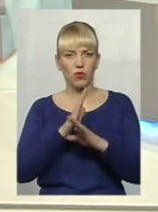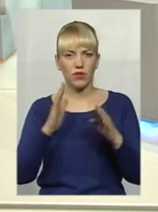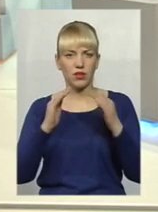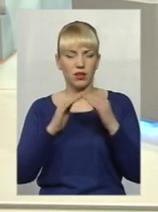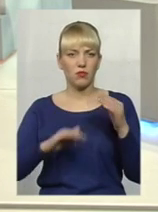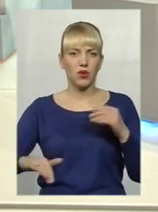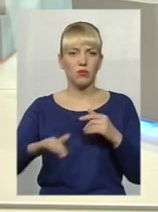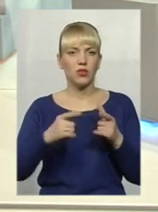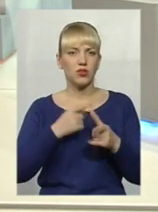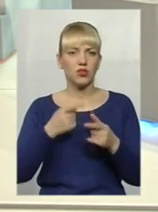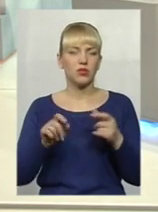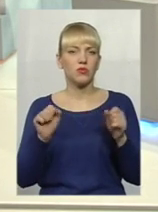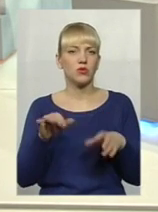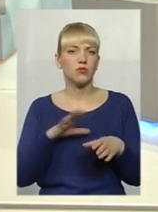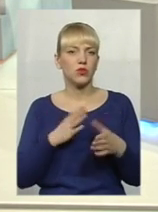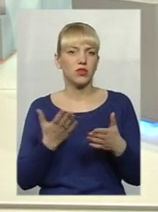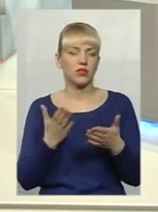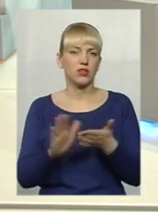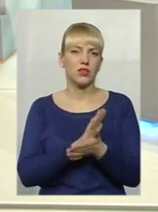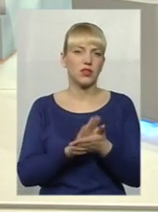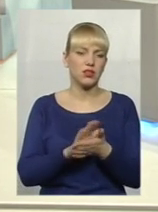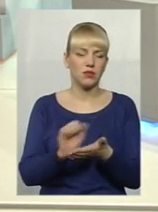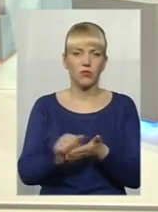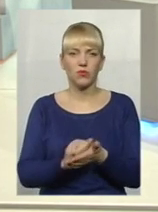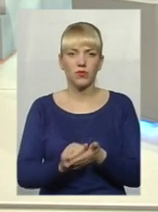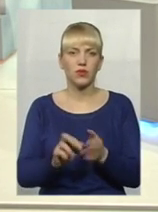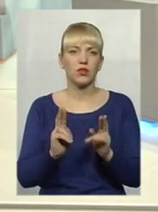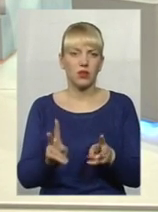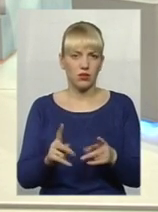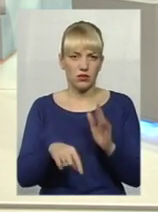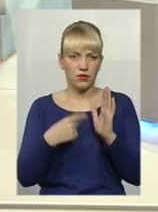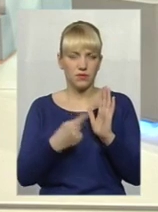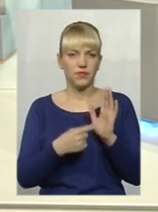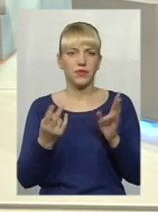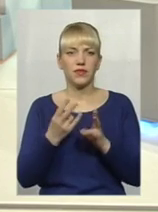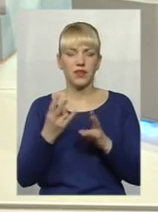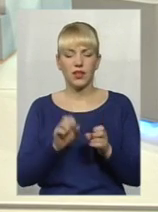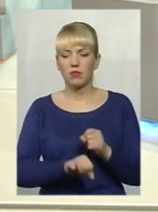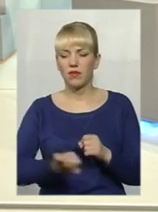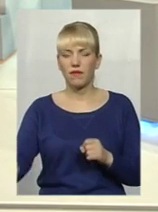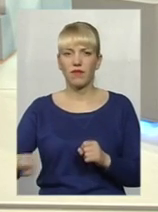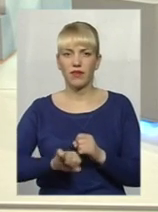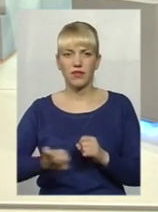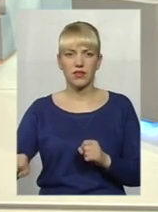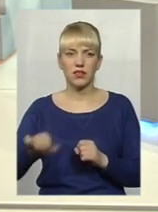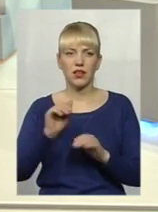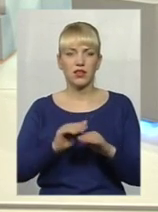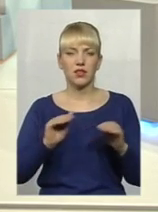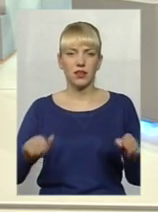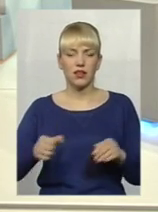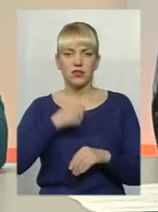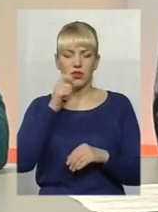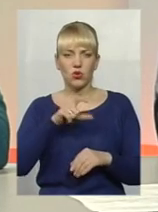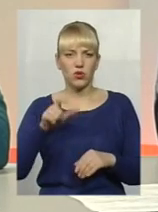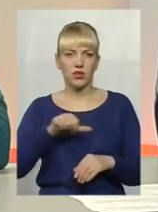воно має бути якимось чином дезінфіковане? Як це має відбуватися? Насамперед, треба вивести звідти дітей, літніх людей, і самому вийти,